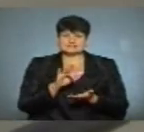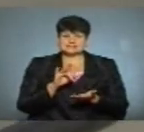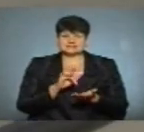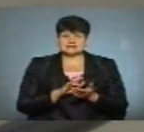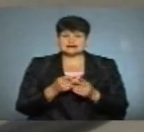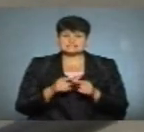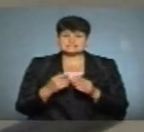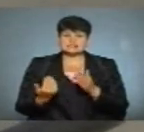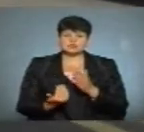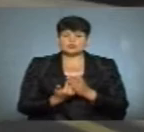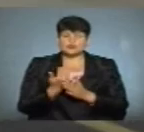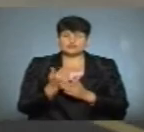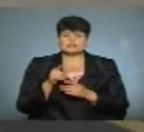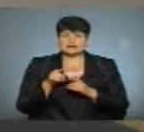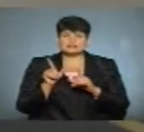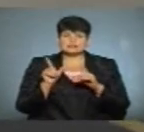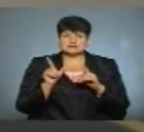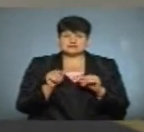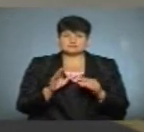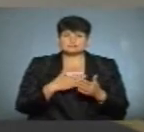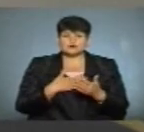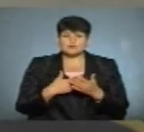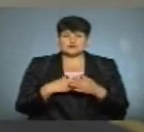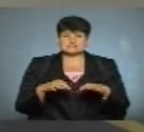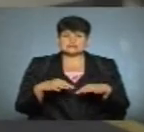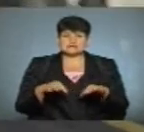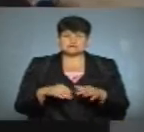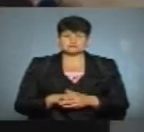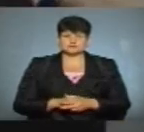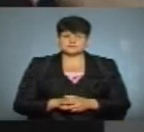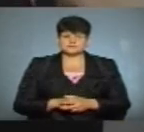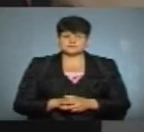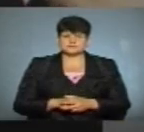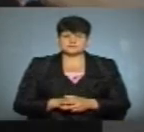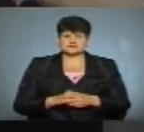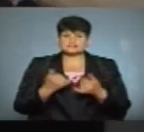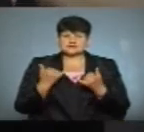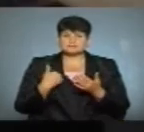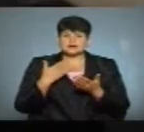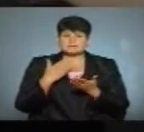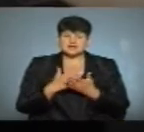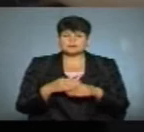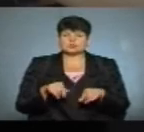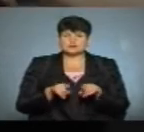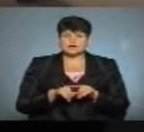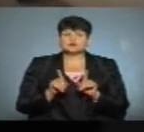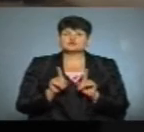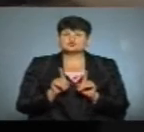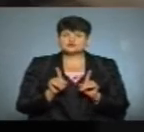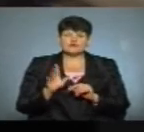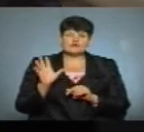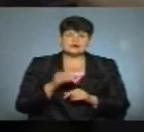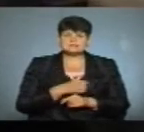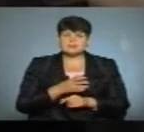це нова смуга. Нею їздитиме громадський транспорт. Зараз ми маємо так, що весь